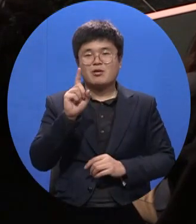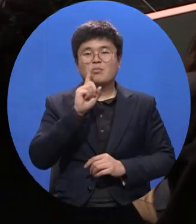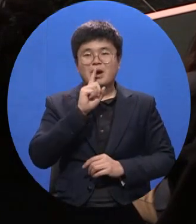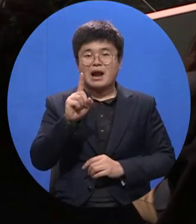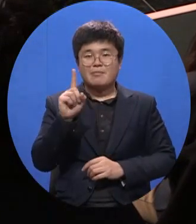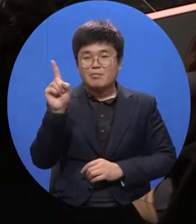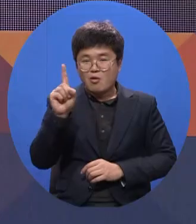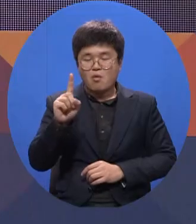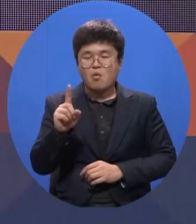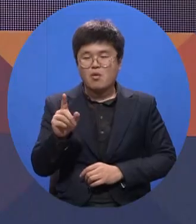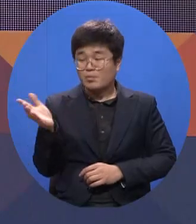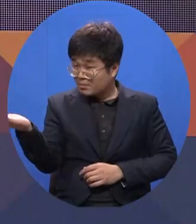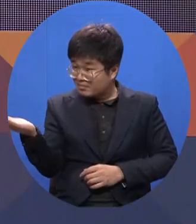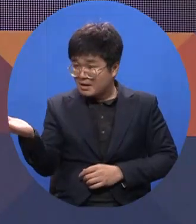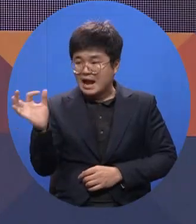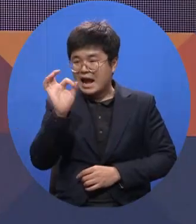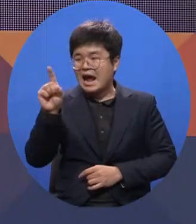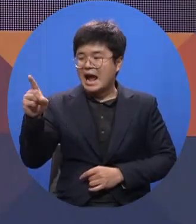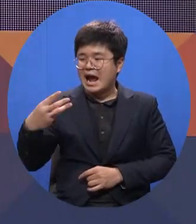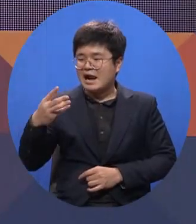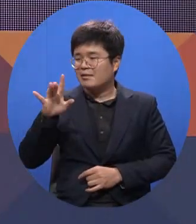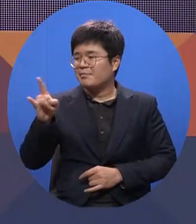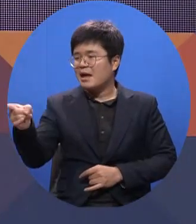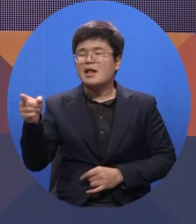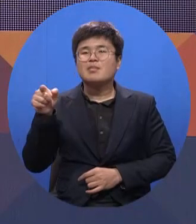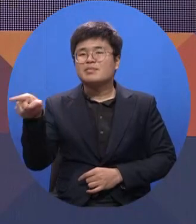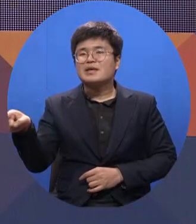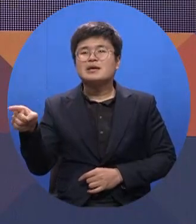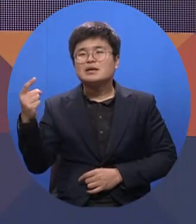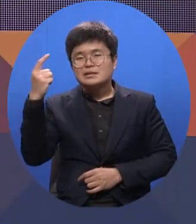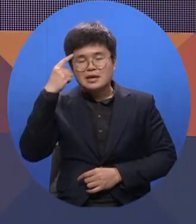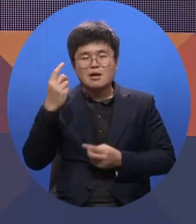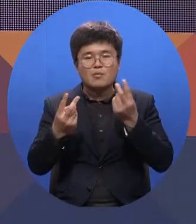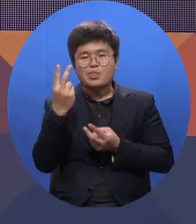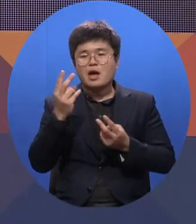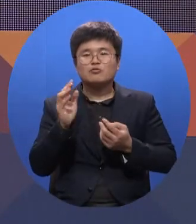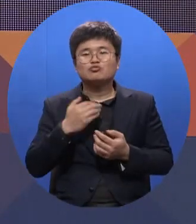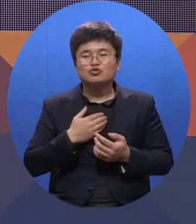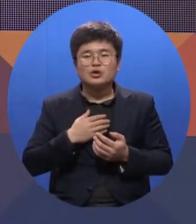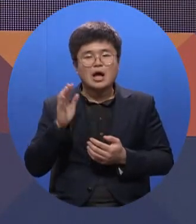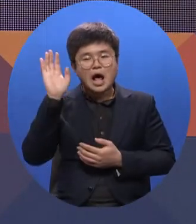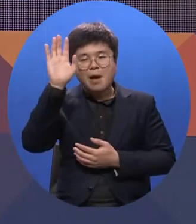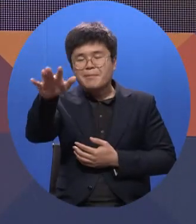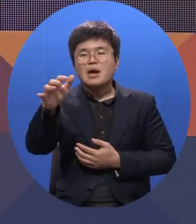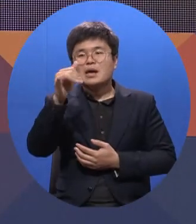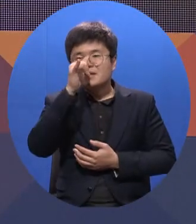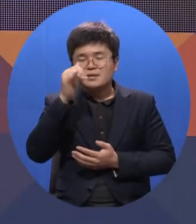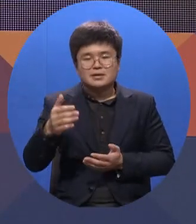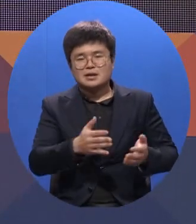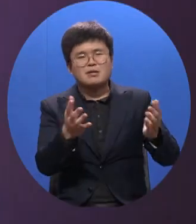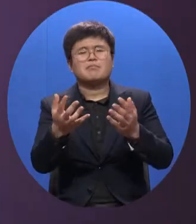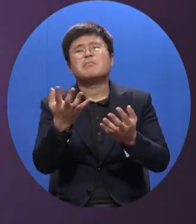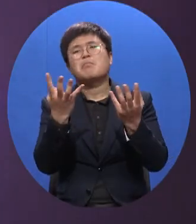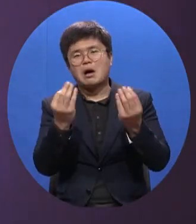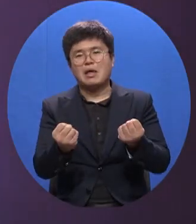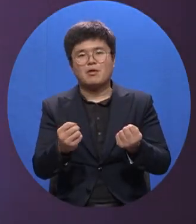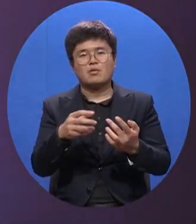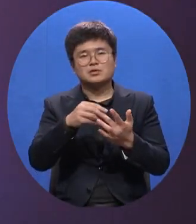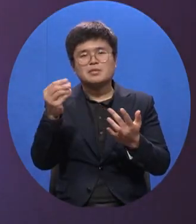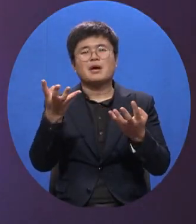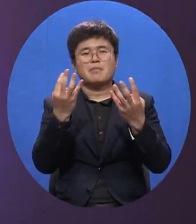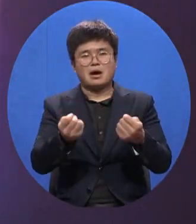r 배 더 생각하는 것보다 우리 앞에 있는 길들이 많다고 얘기 했어 그러니까